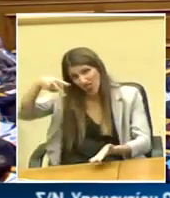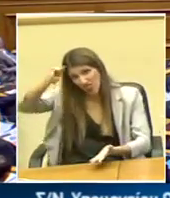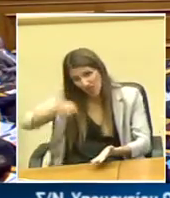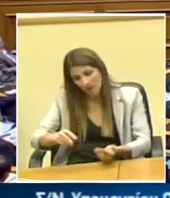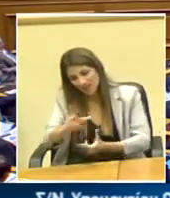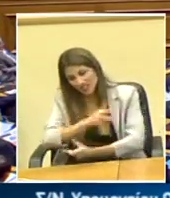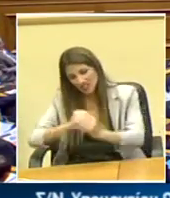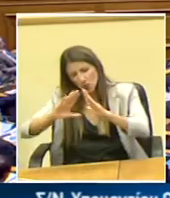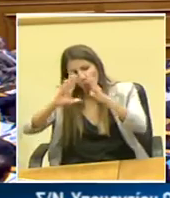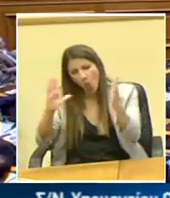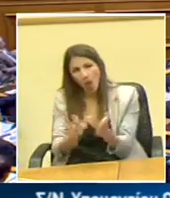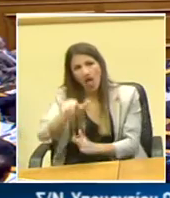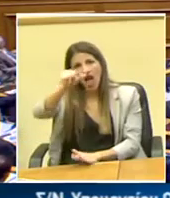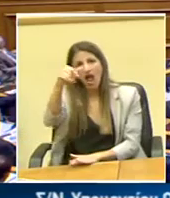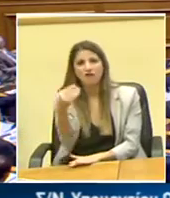γλιτώσετε.